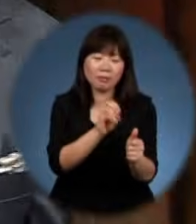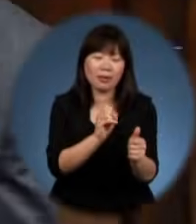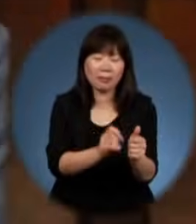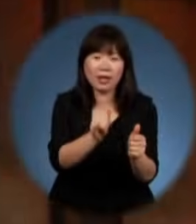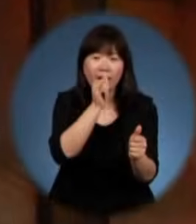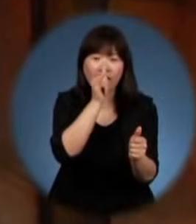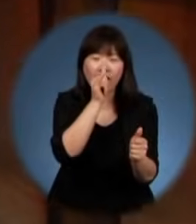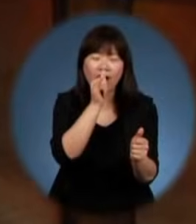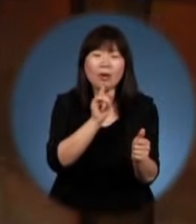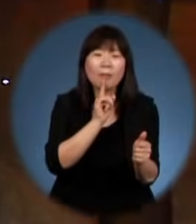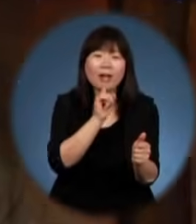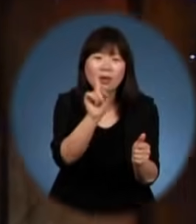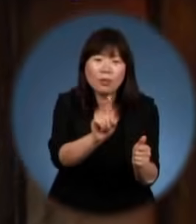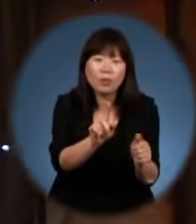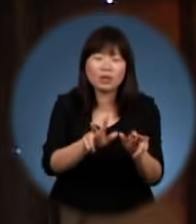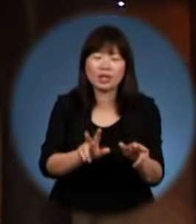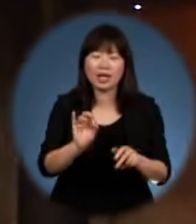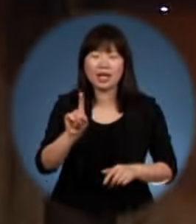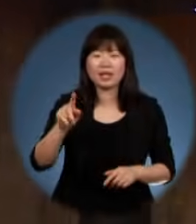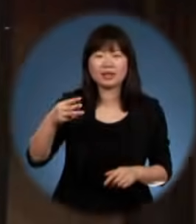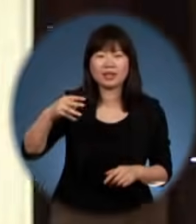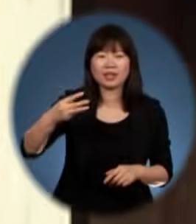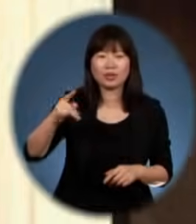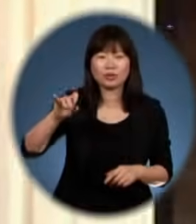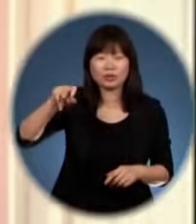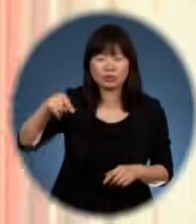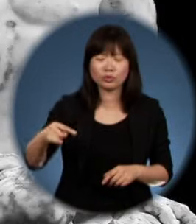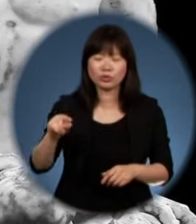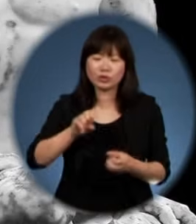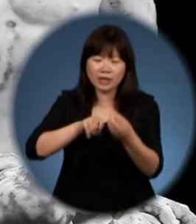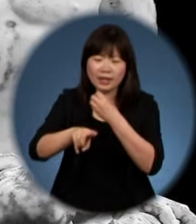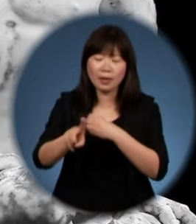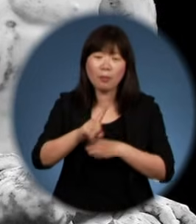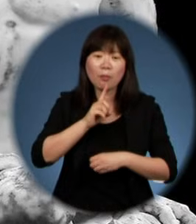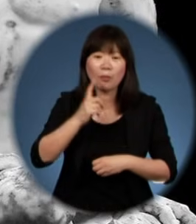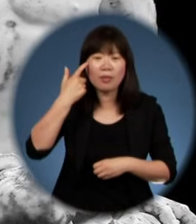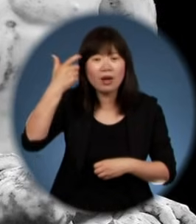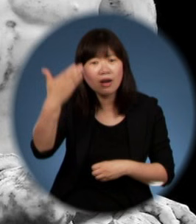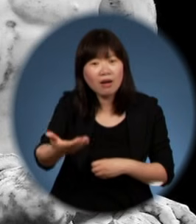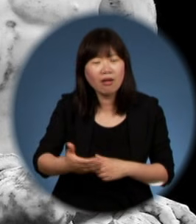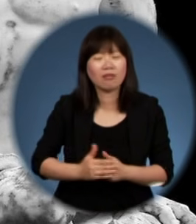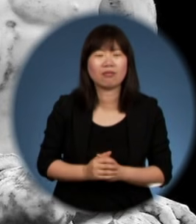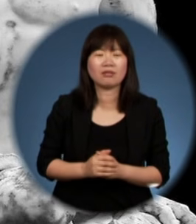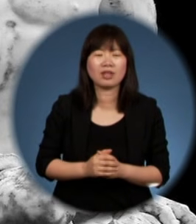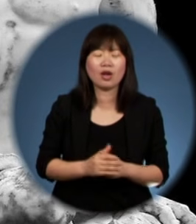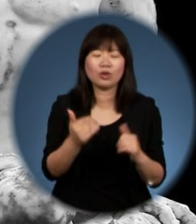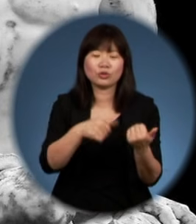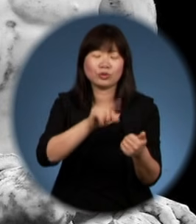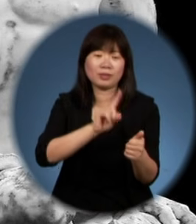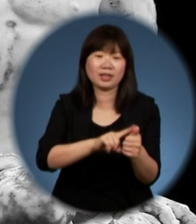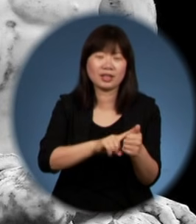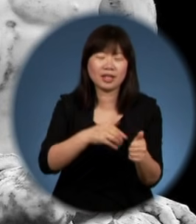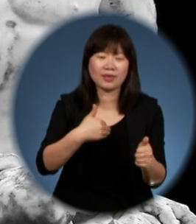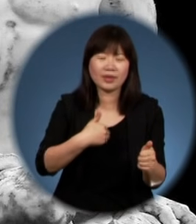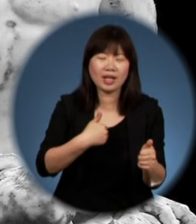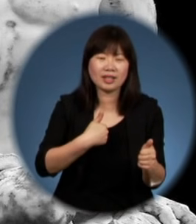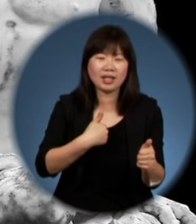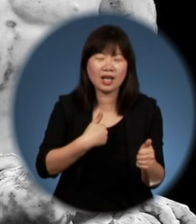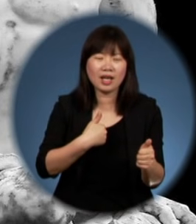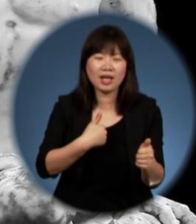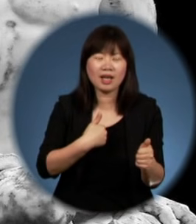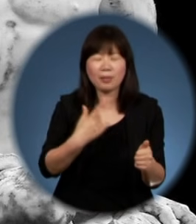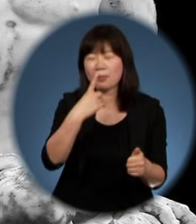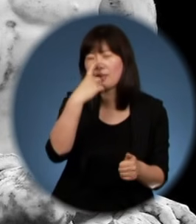그랬더니 이 아킬레우스가 뭐라고 되던지 아십니까 이렇게 이야기합니다 추 글에 대해 내게 글